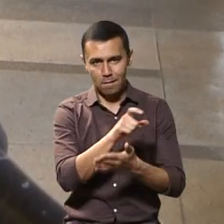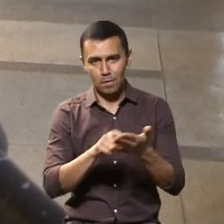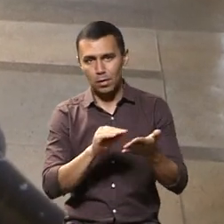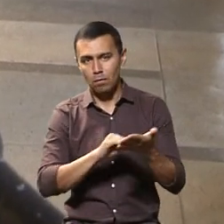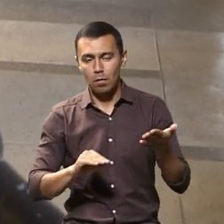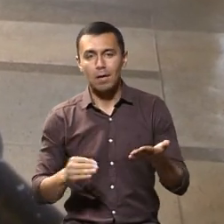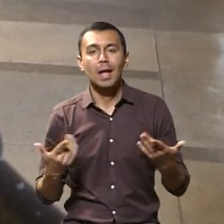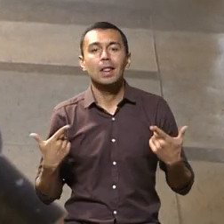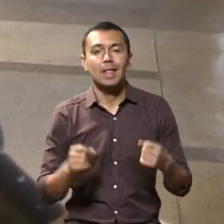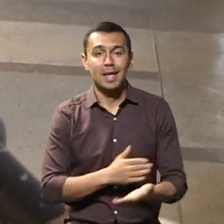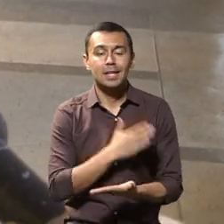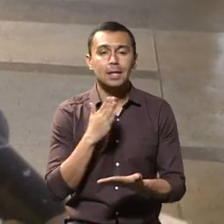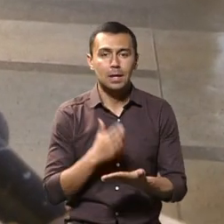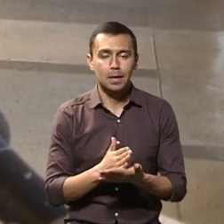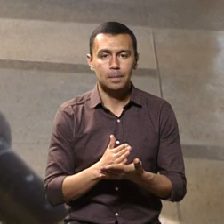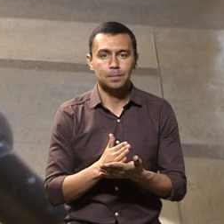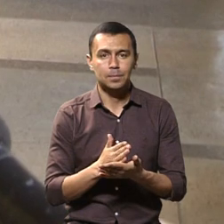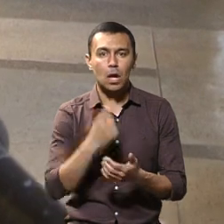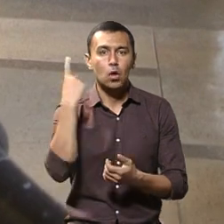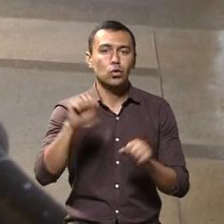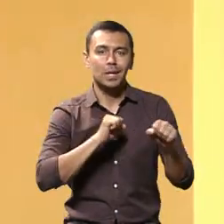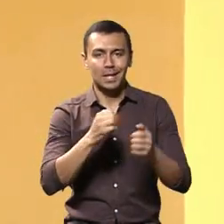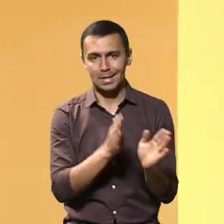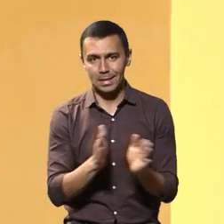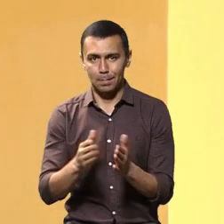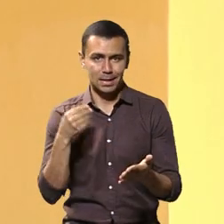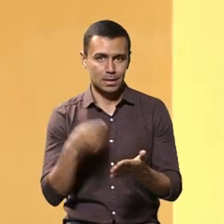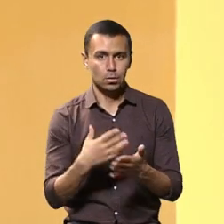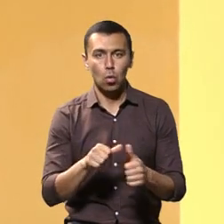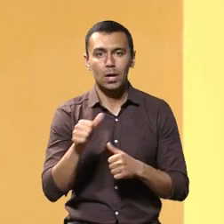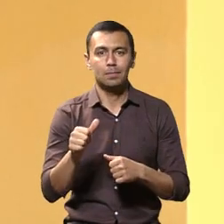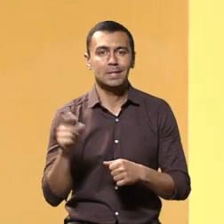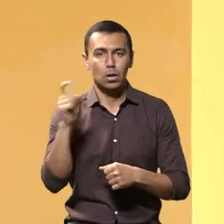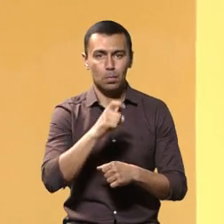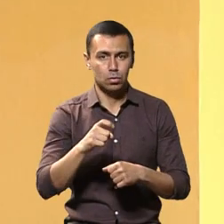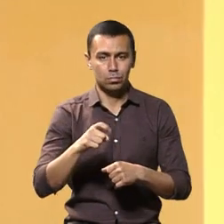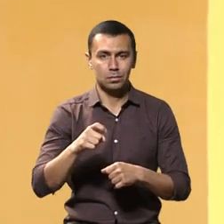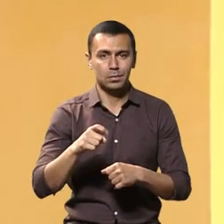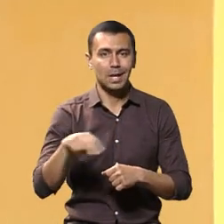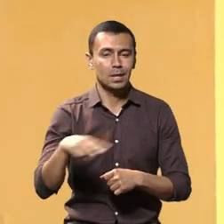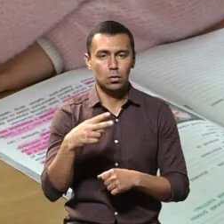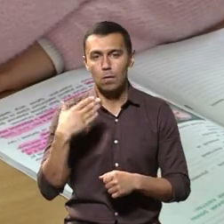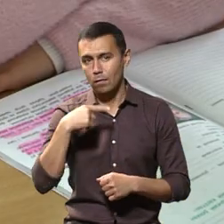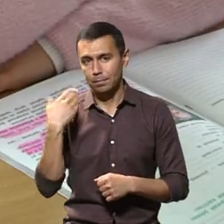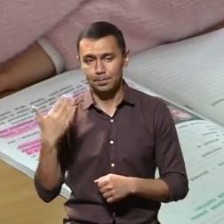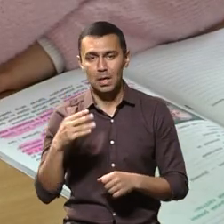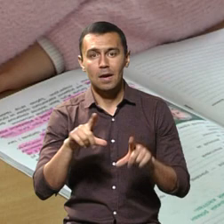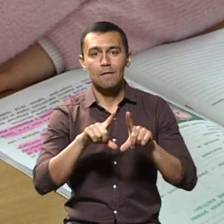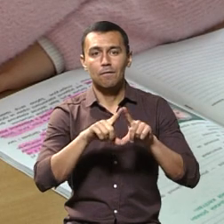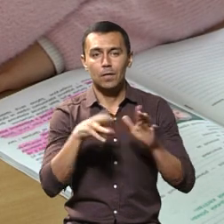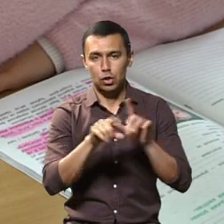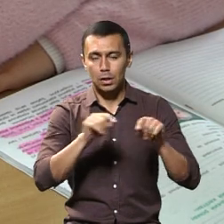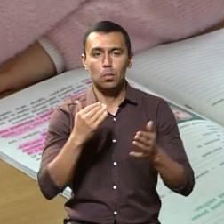в яких існує тоталітарна система цінностей. Окрім зарубіжної літератури, каже Юлія Каліночкіна, в шкільній